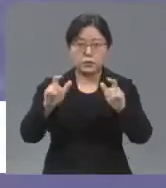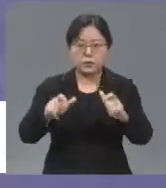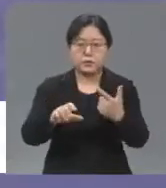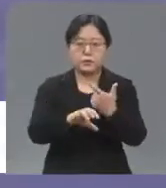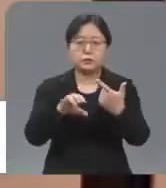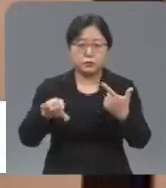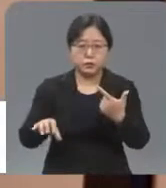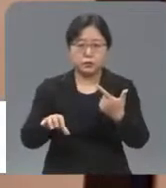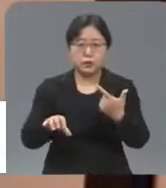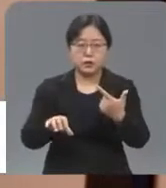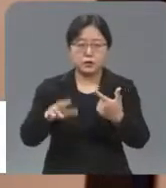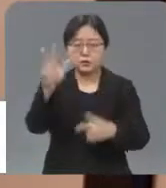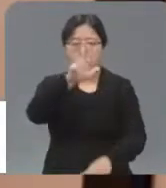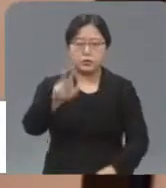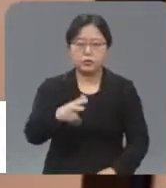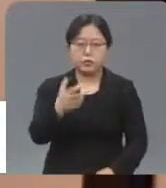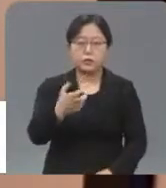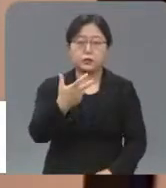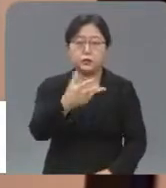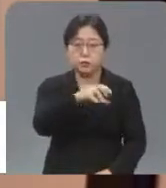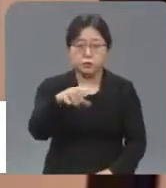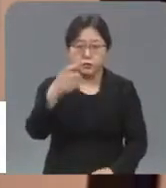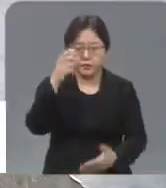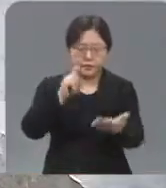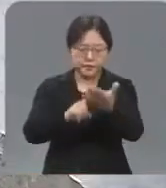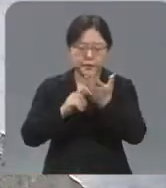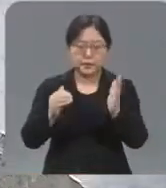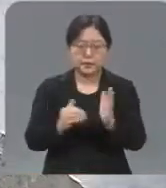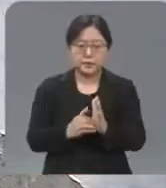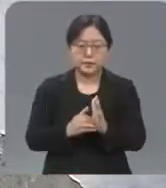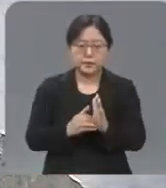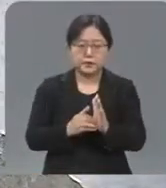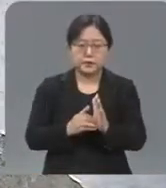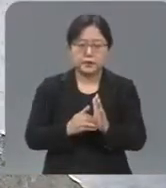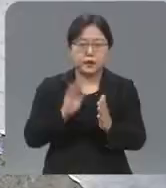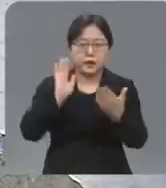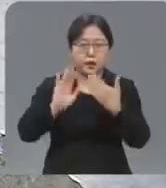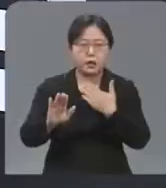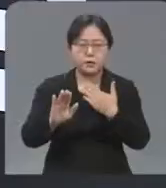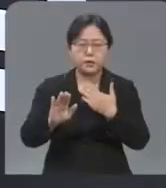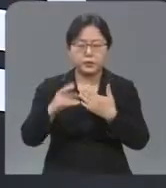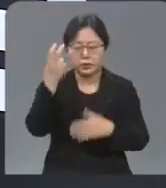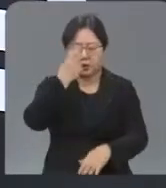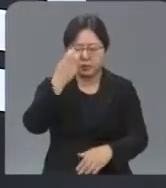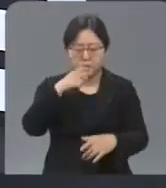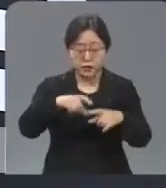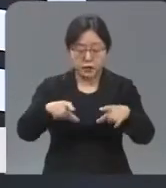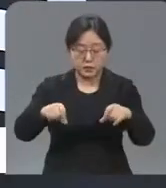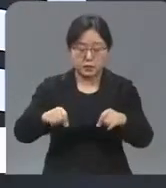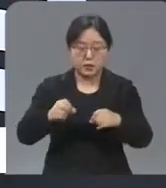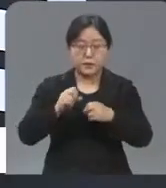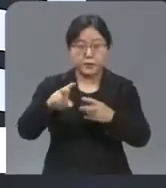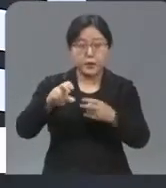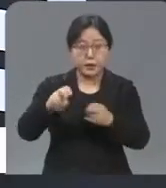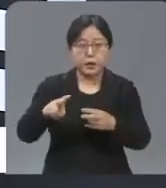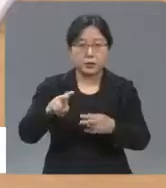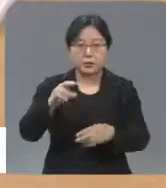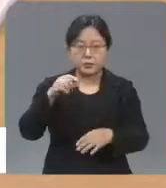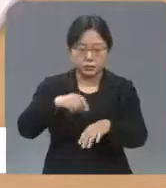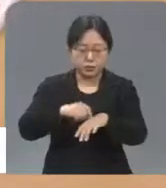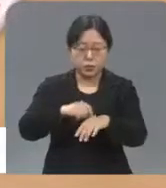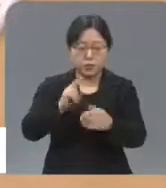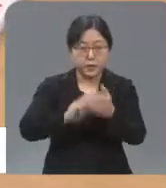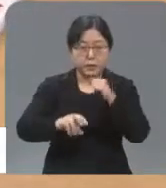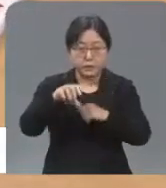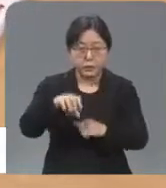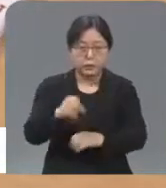6건, 전국적으로 77곳을 적발했습니다. 농건원은 앞으로 진단 키트를 활용해 배달 음식점과 정육점 등을